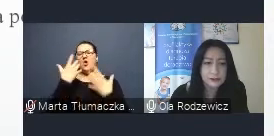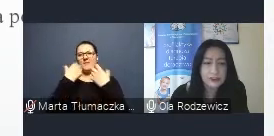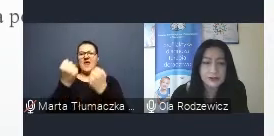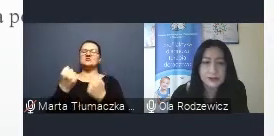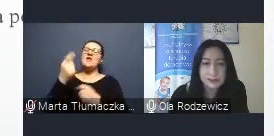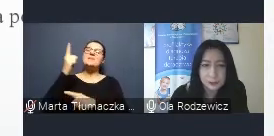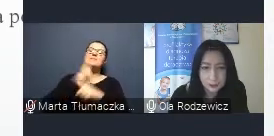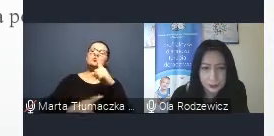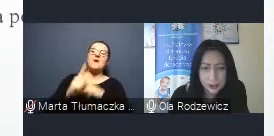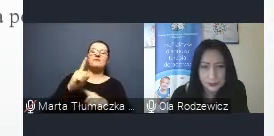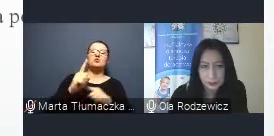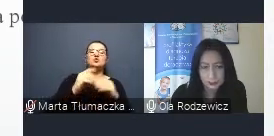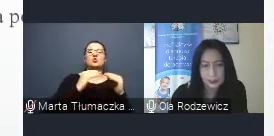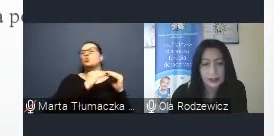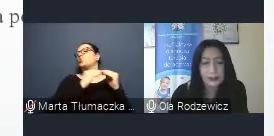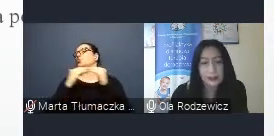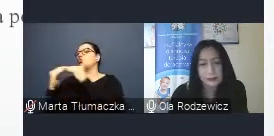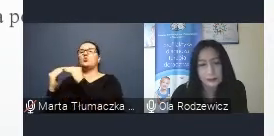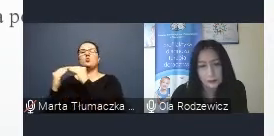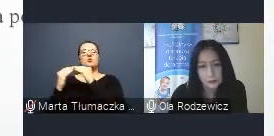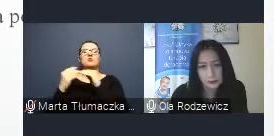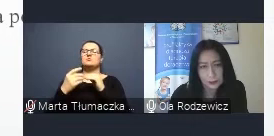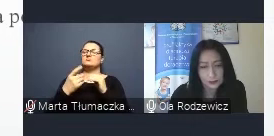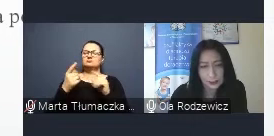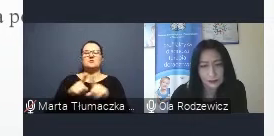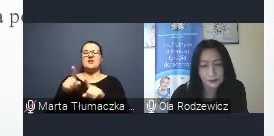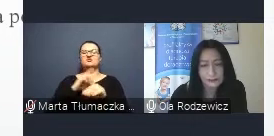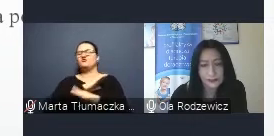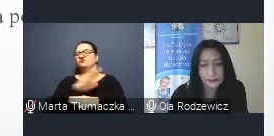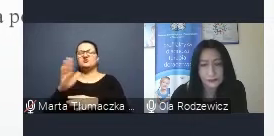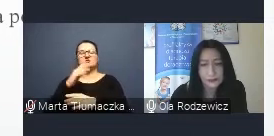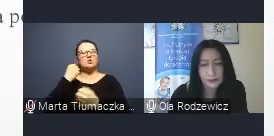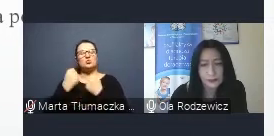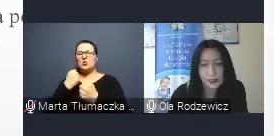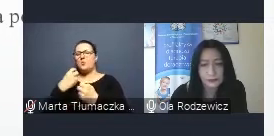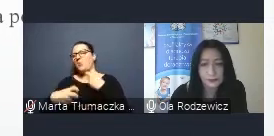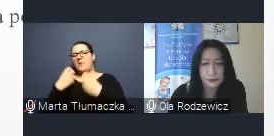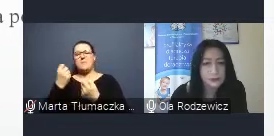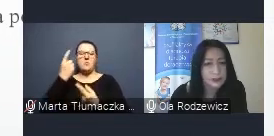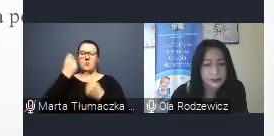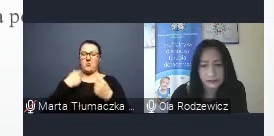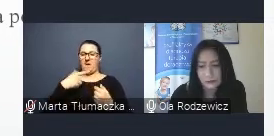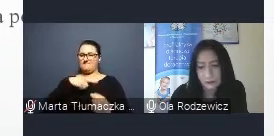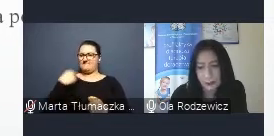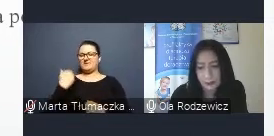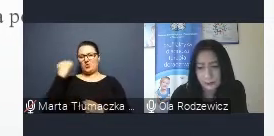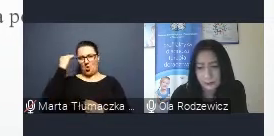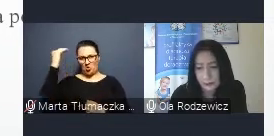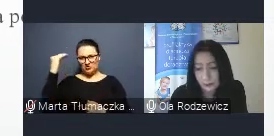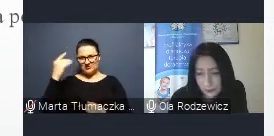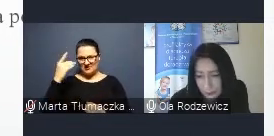niepełnosprawność jest równa z wszystkimi trudnościami, z którymi my się borykamy jako ludzie pełnosprawni, bo nie jest